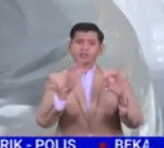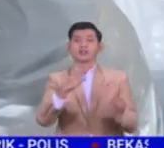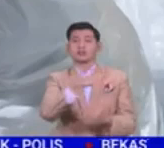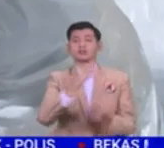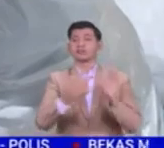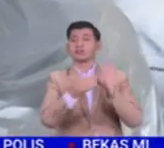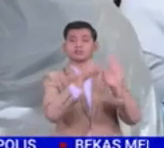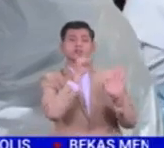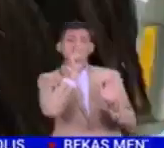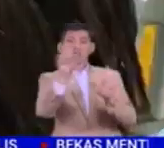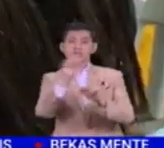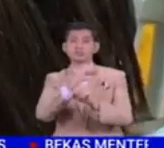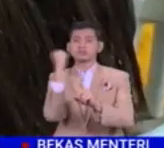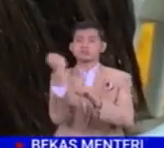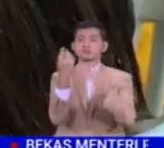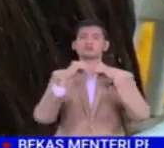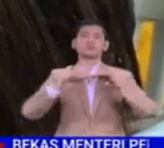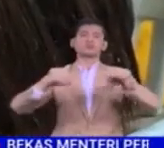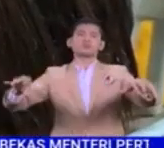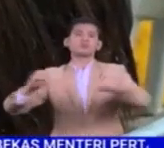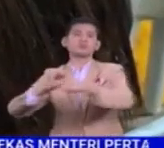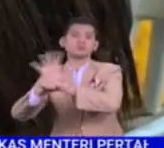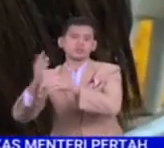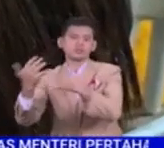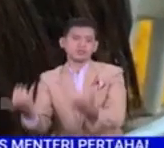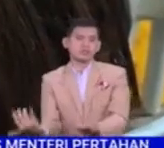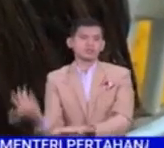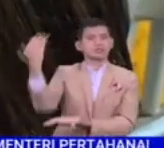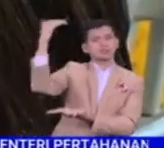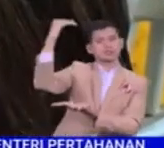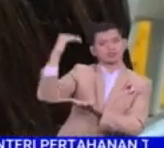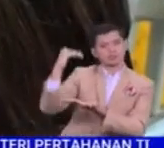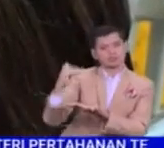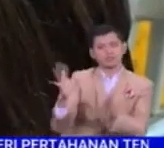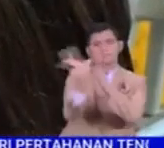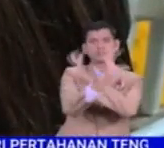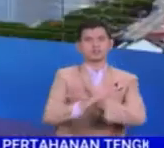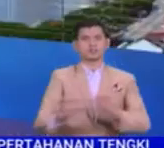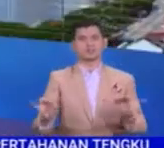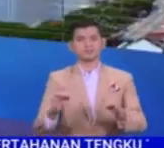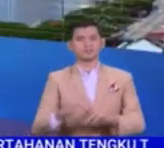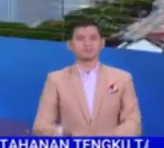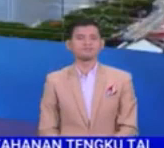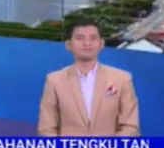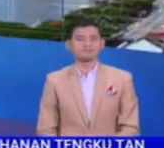sekaligus menunjukkan situasi pandemik COVID-19 semakin pulih di Sarawak.